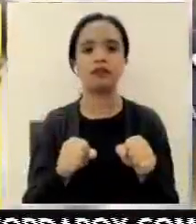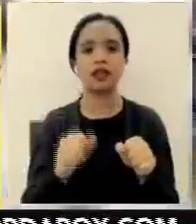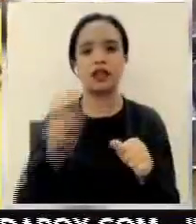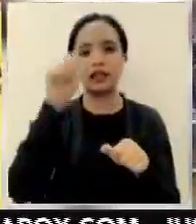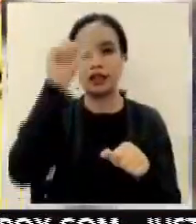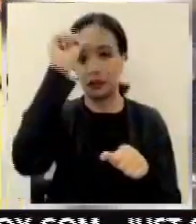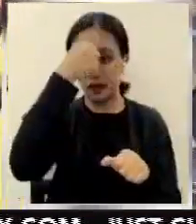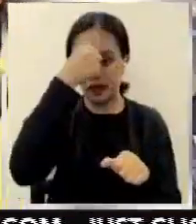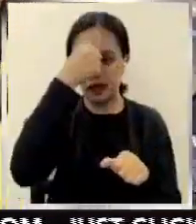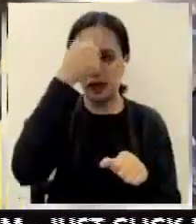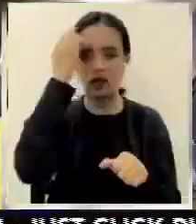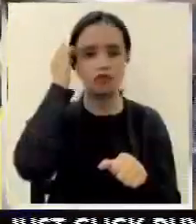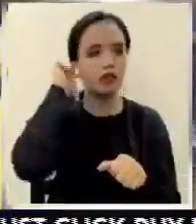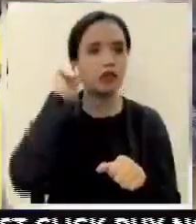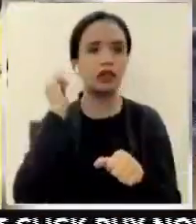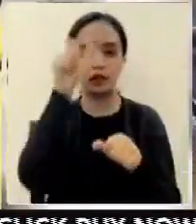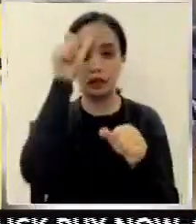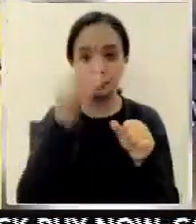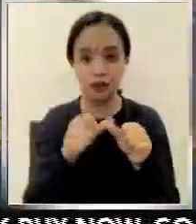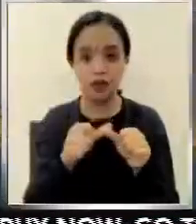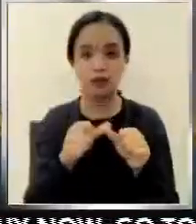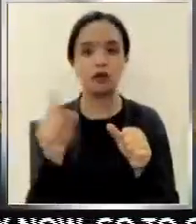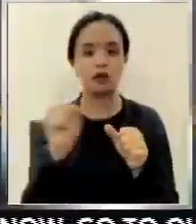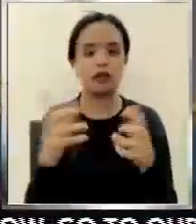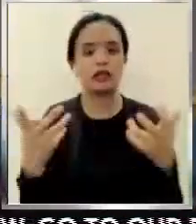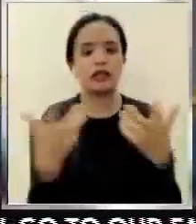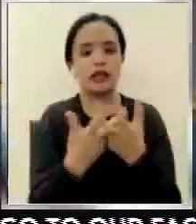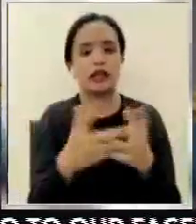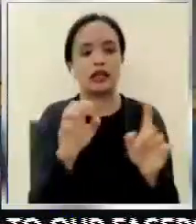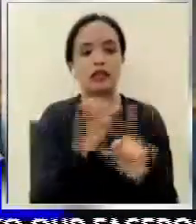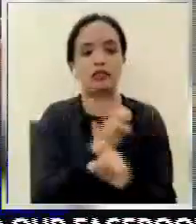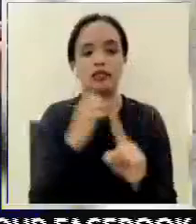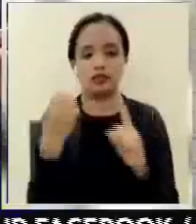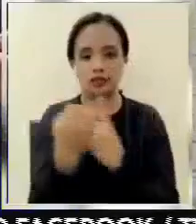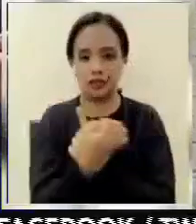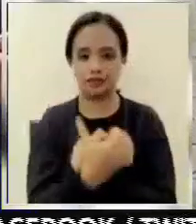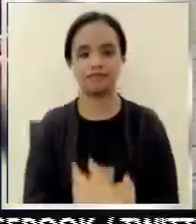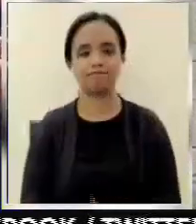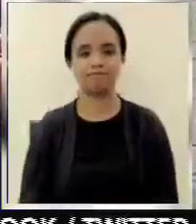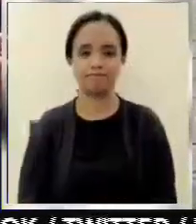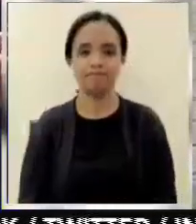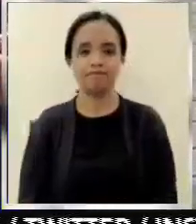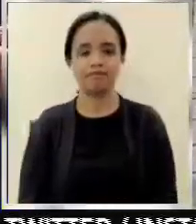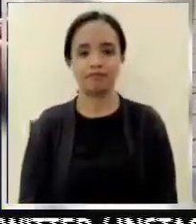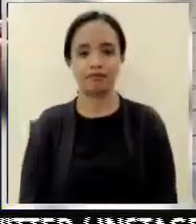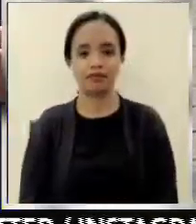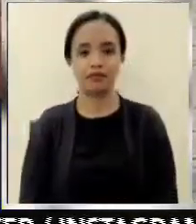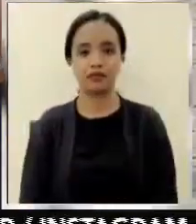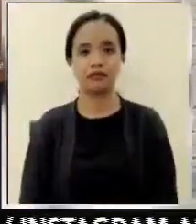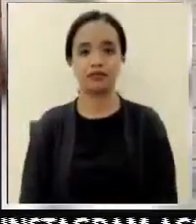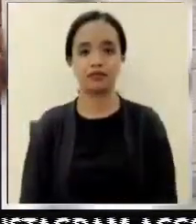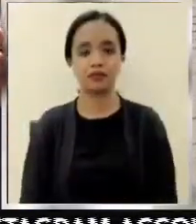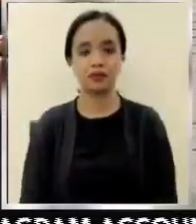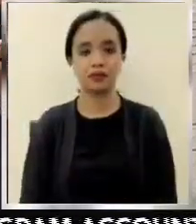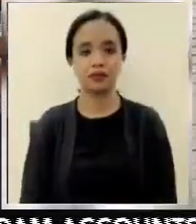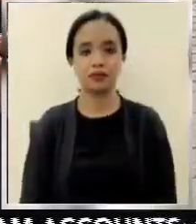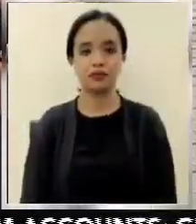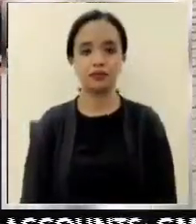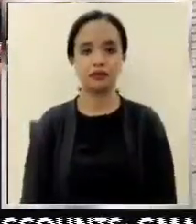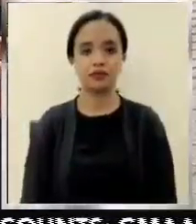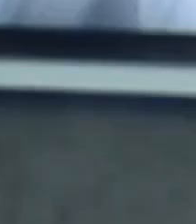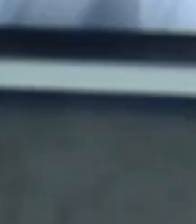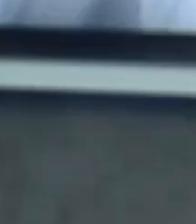environment friendly na pamamaraan para sa GMA integrated newss maki pulido nakatutok 24